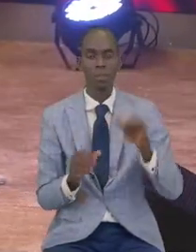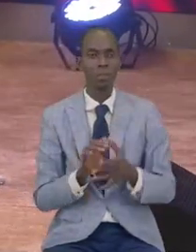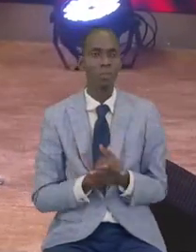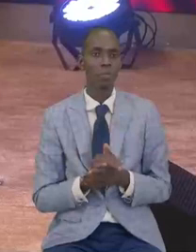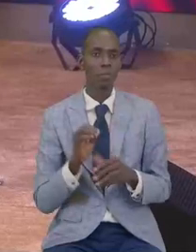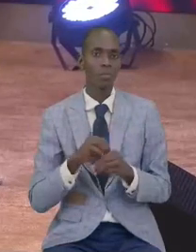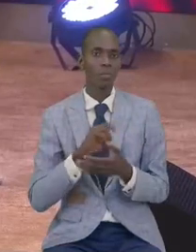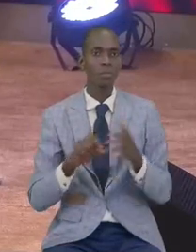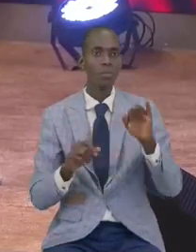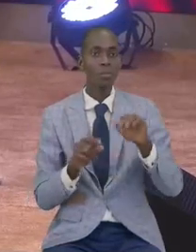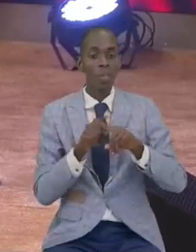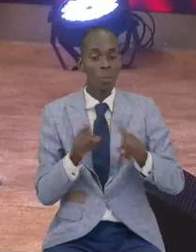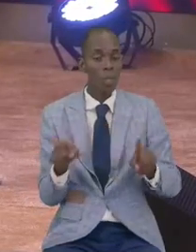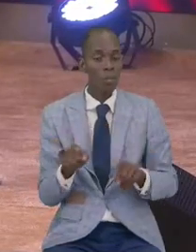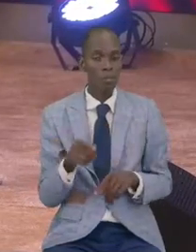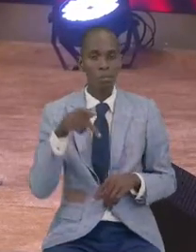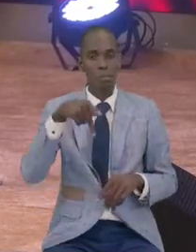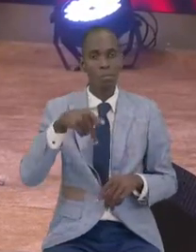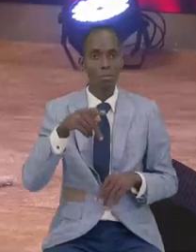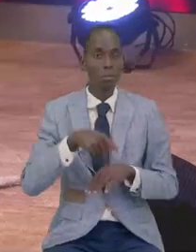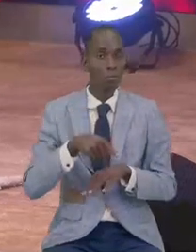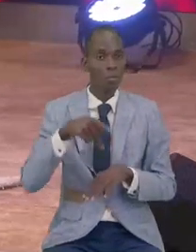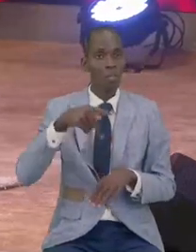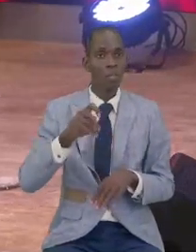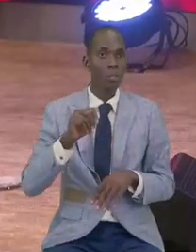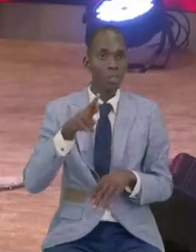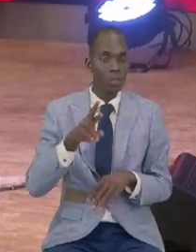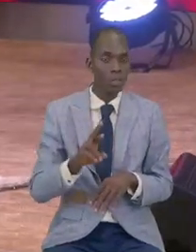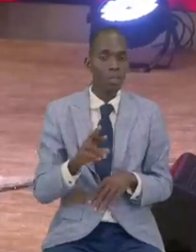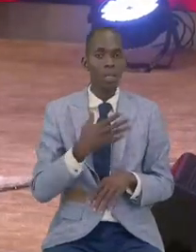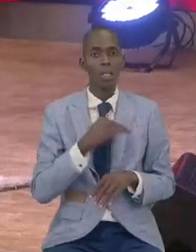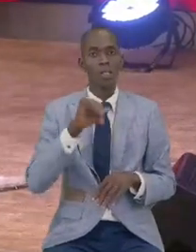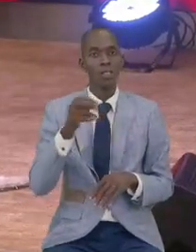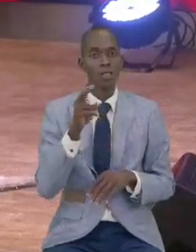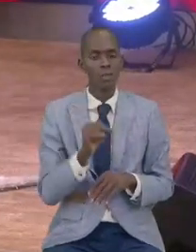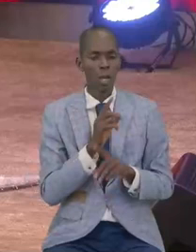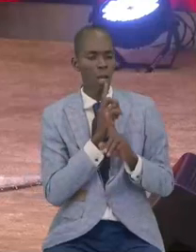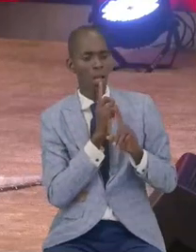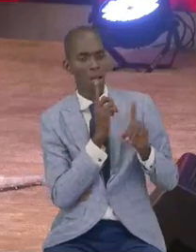dit Pierre et Jean leur répondit.